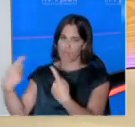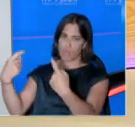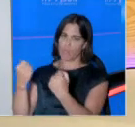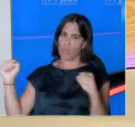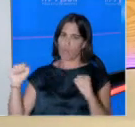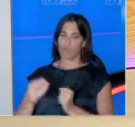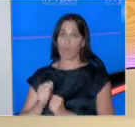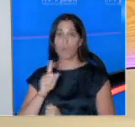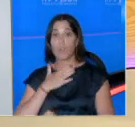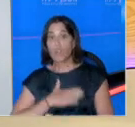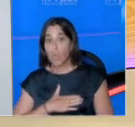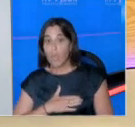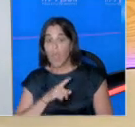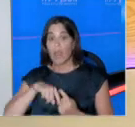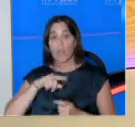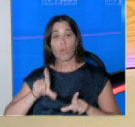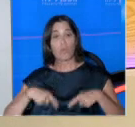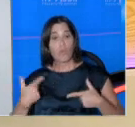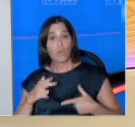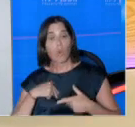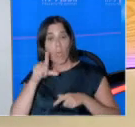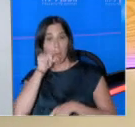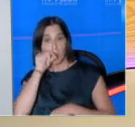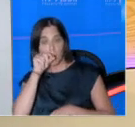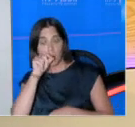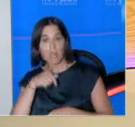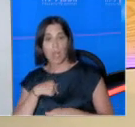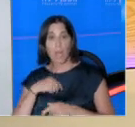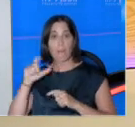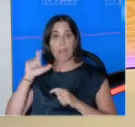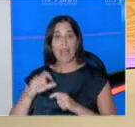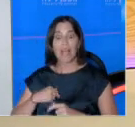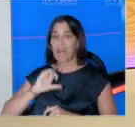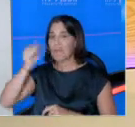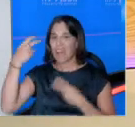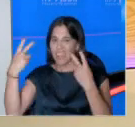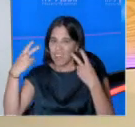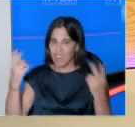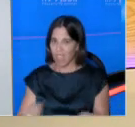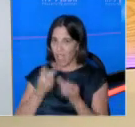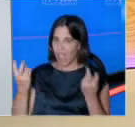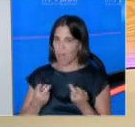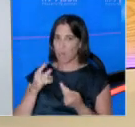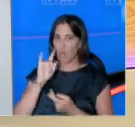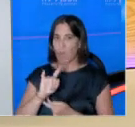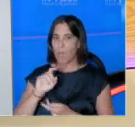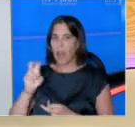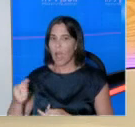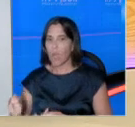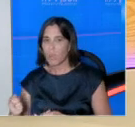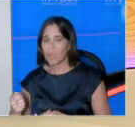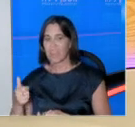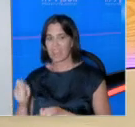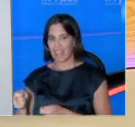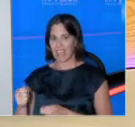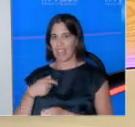רוצים. למי שרוצה, אנחנו גם בשידור חי, בטוויטר, בטלגרם אנחנו ערוץ הכי שווה. חפשו חמל ערוץ כנסת.